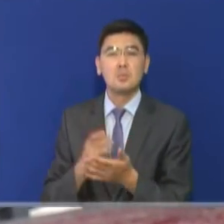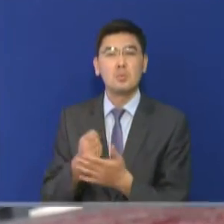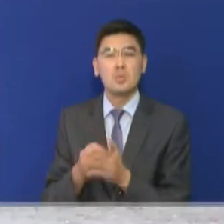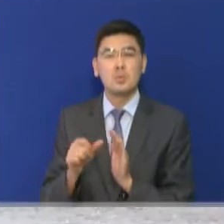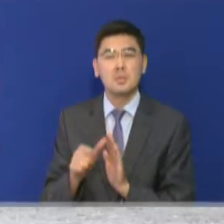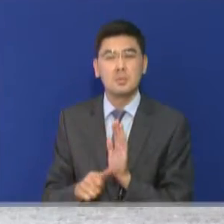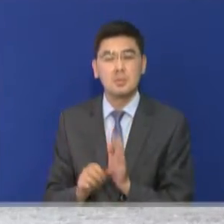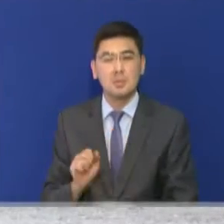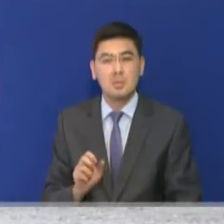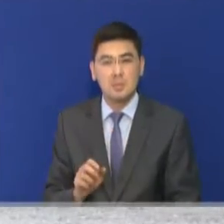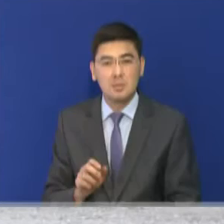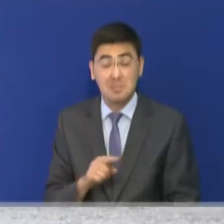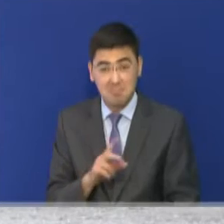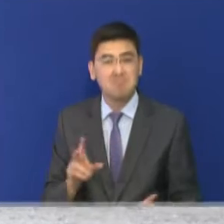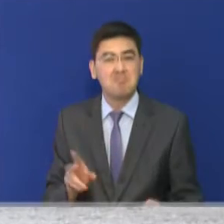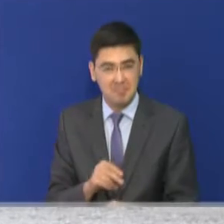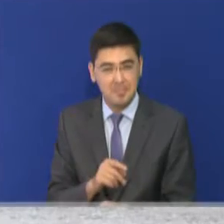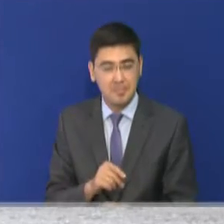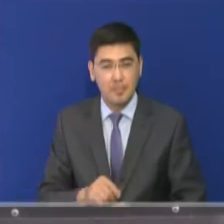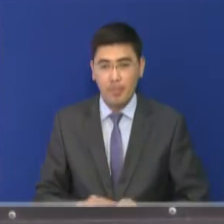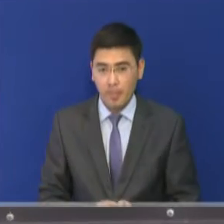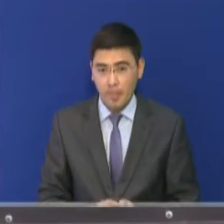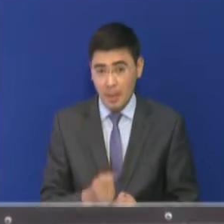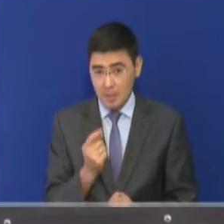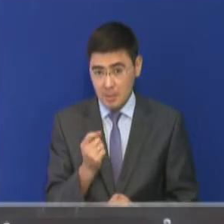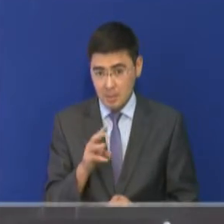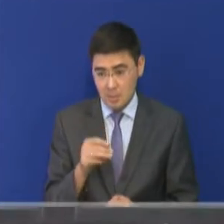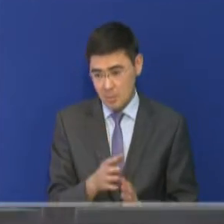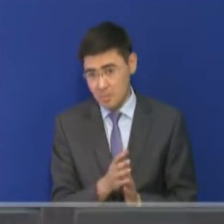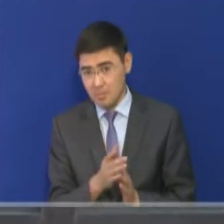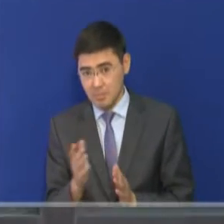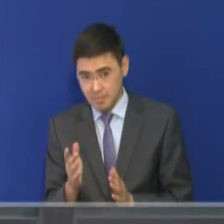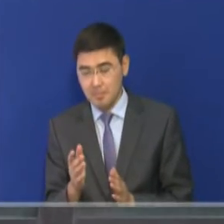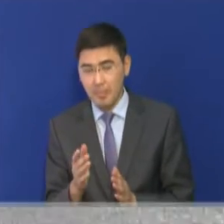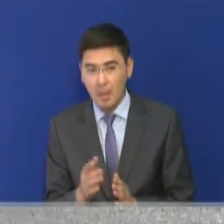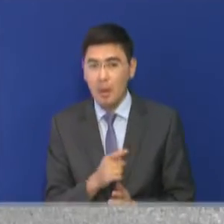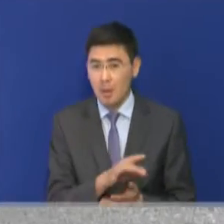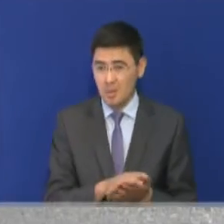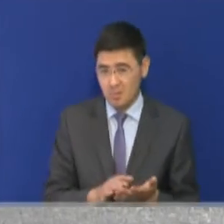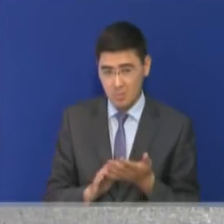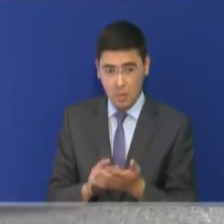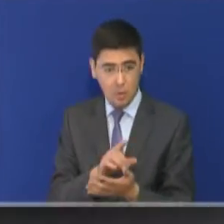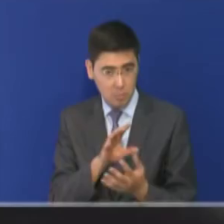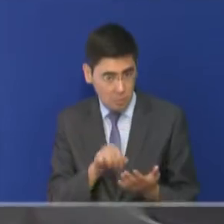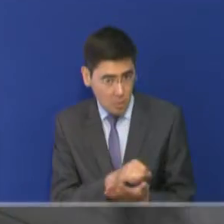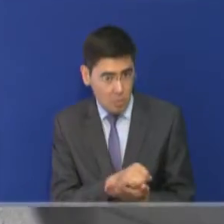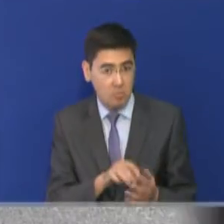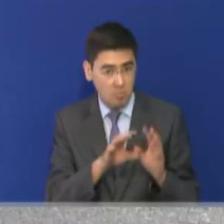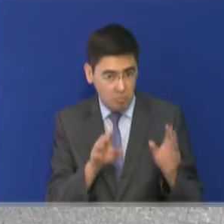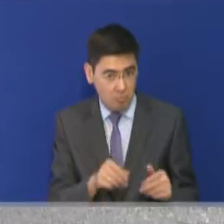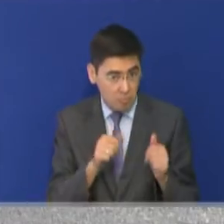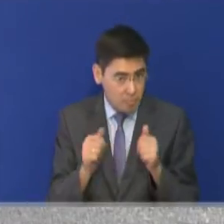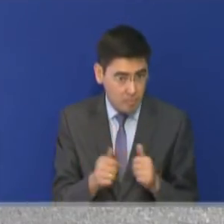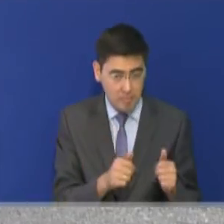апреля. Обращения, поданные до 11 мая, также будут рассматриваться. И в случае соответствия всех документов будут одобрены